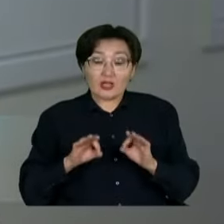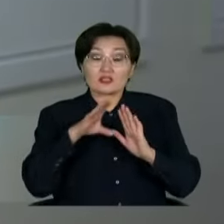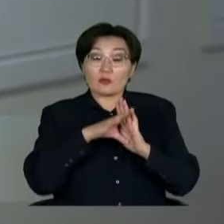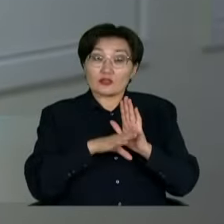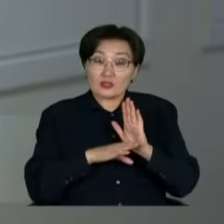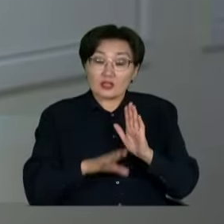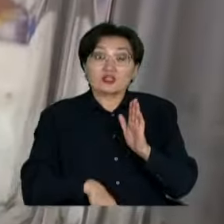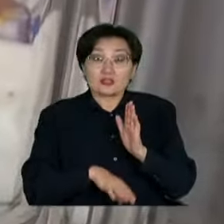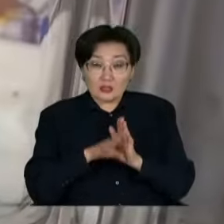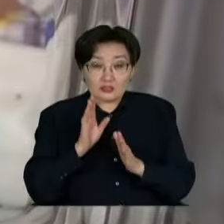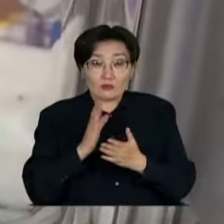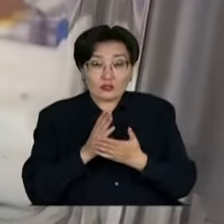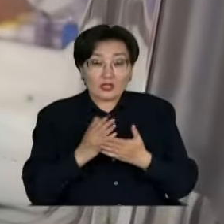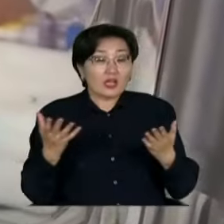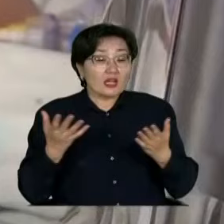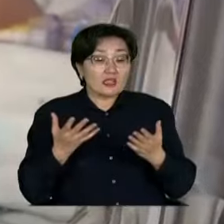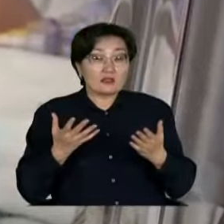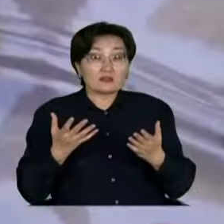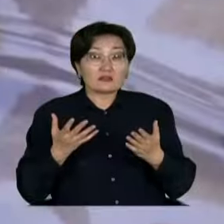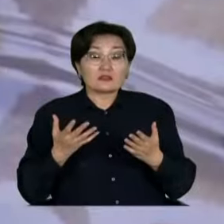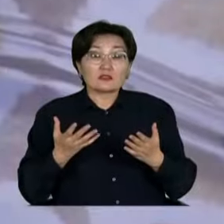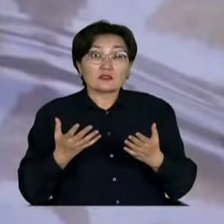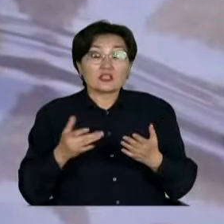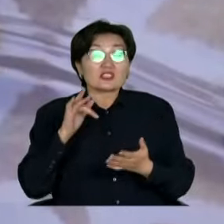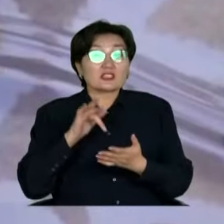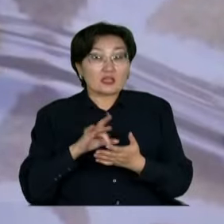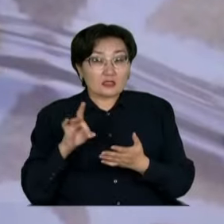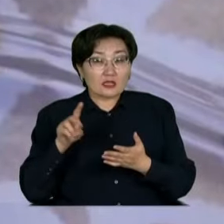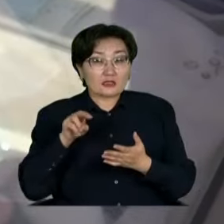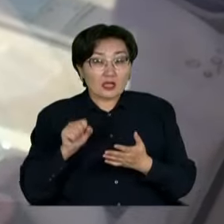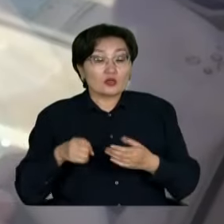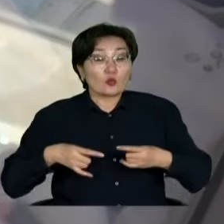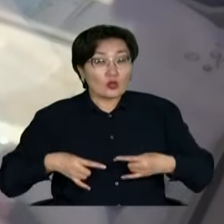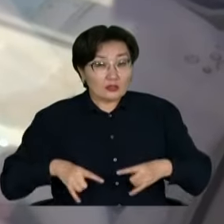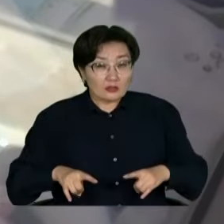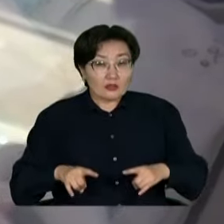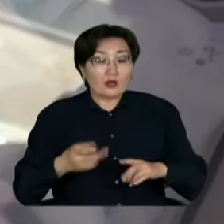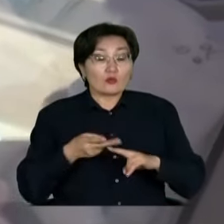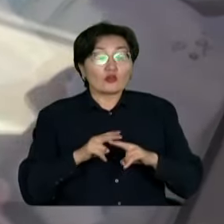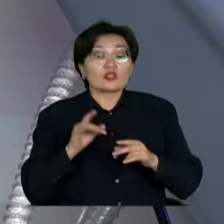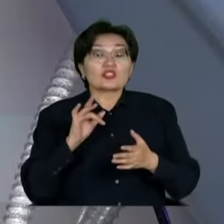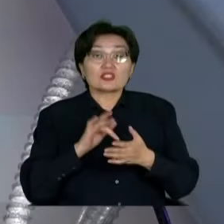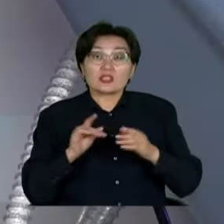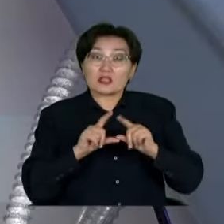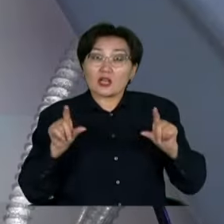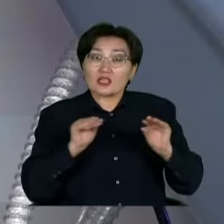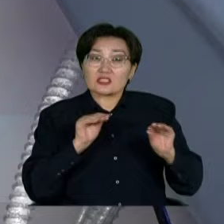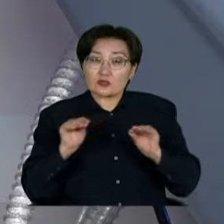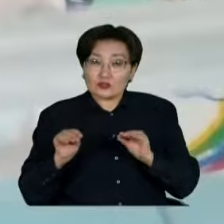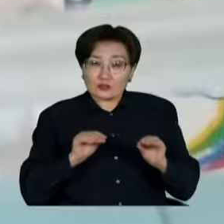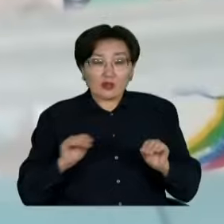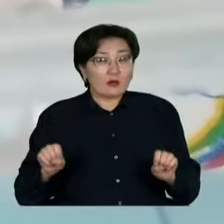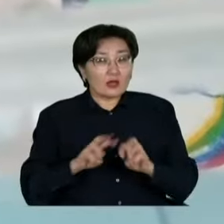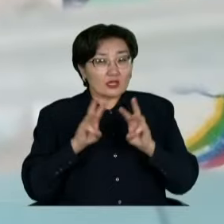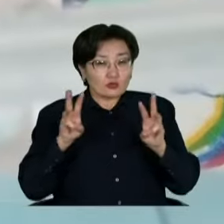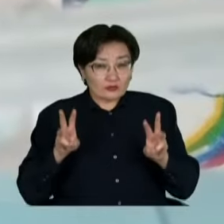статистикасы жақсы болып жатыр. Қандай центрда олар туылды, бұл центрда жаңағы оснащение,